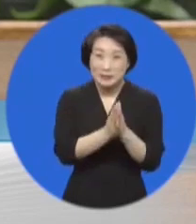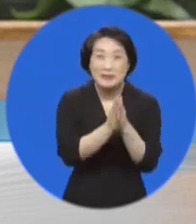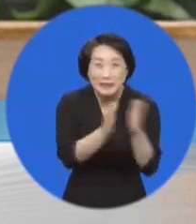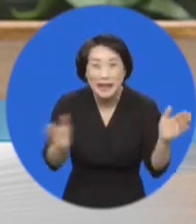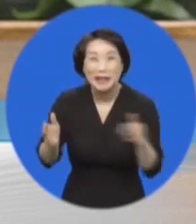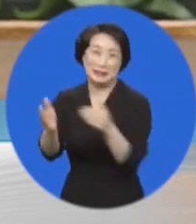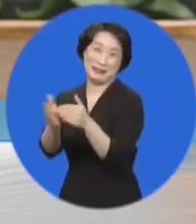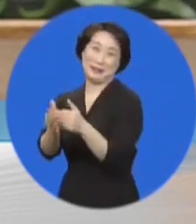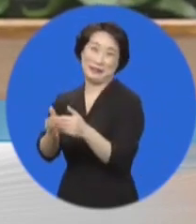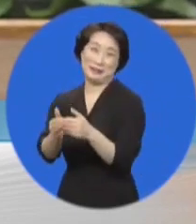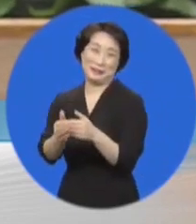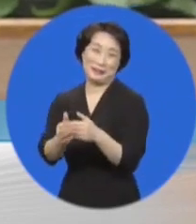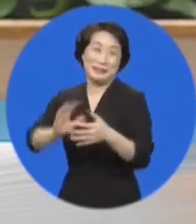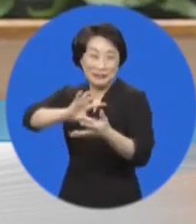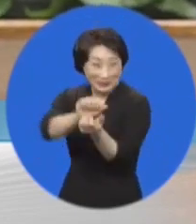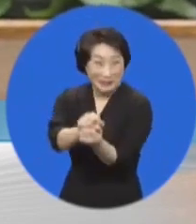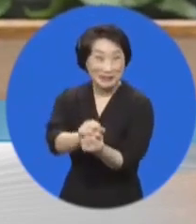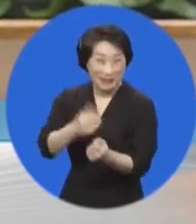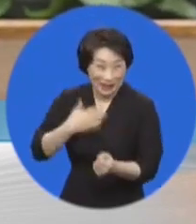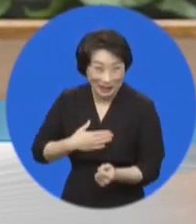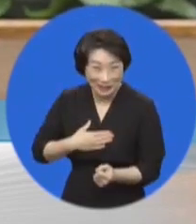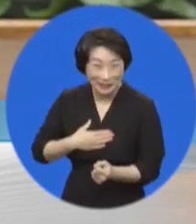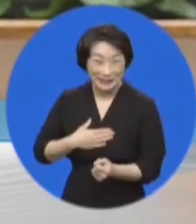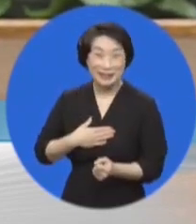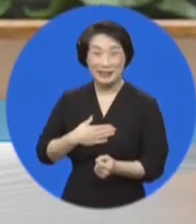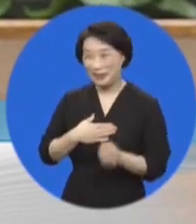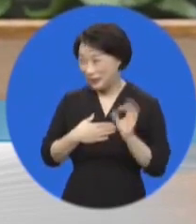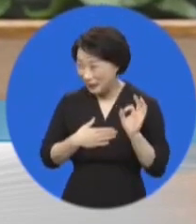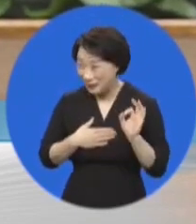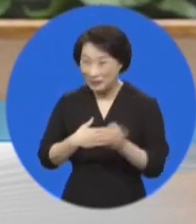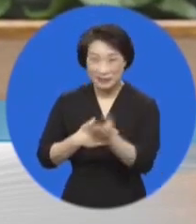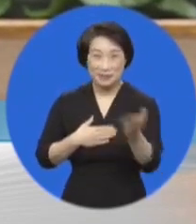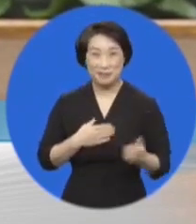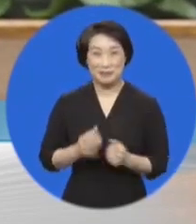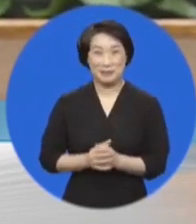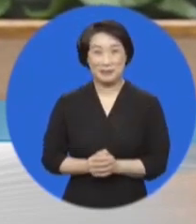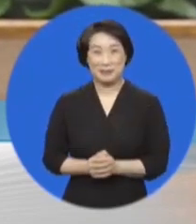시작이요 끝이라 이 말이오. 이해가 됩니까?